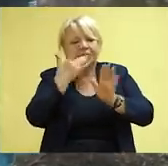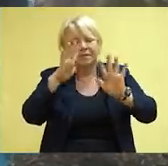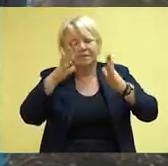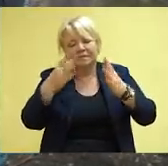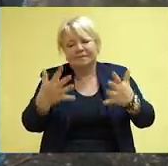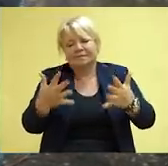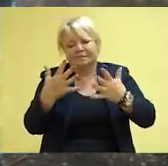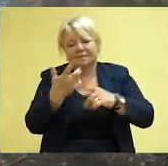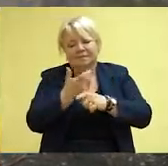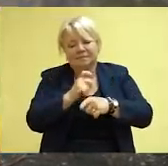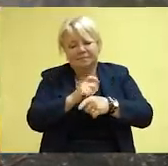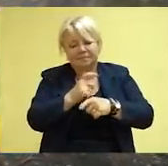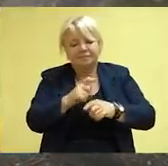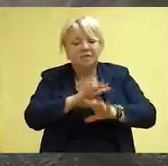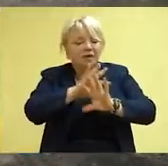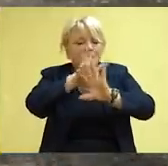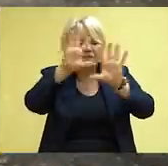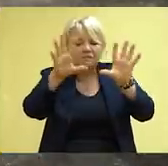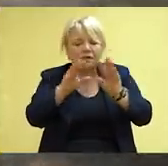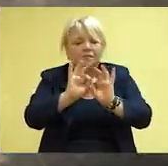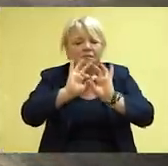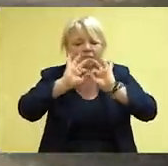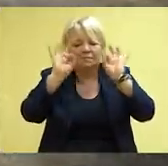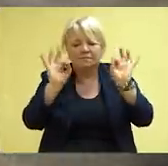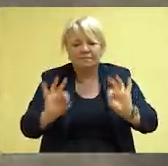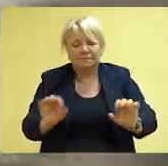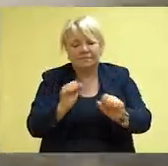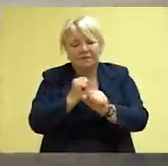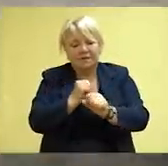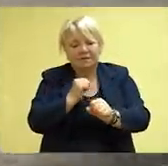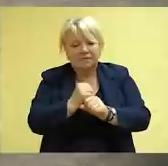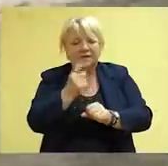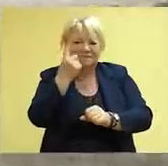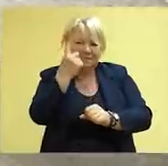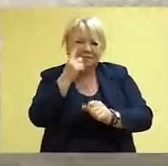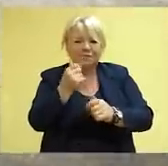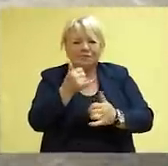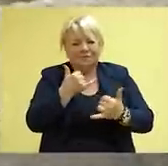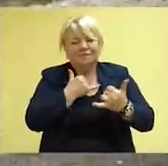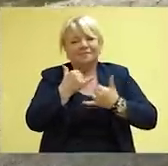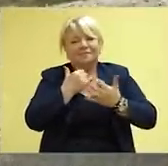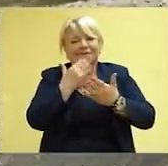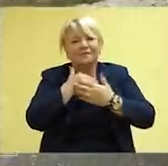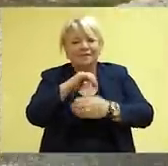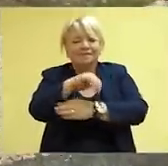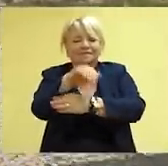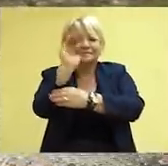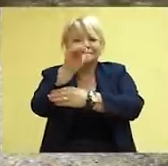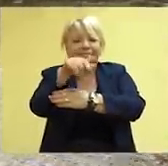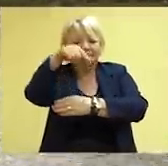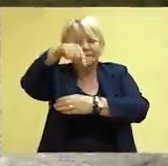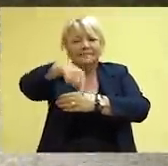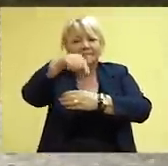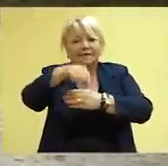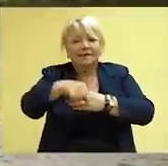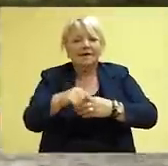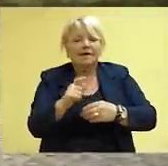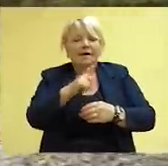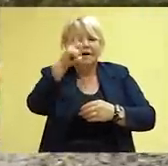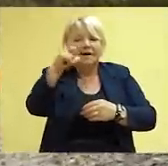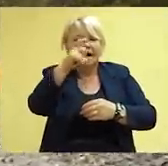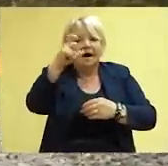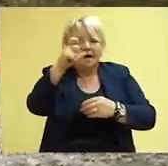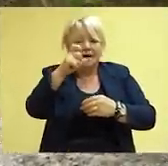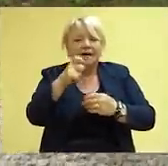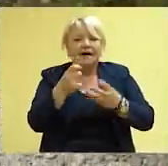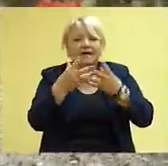ეს. ჯორავი, ყველაფერი საკაიფოდ გიყენია. საბაგუში ეგარიც ცოტა გაზის ბალონი. გაზის ბალონი, აი თხევად გაზზე ყავთ. ძალიან